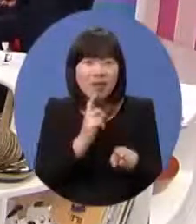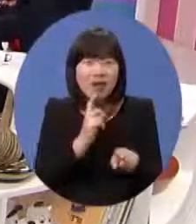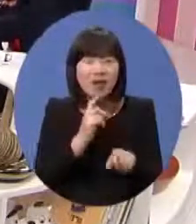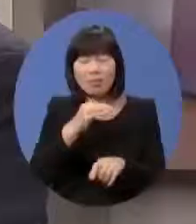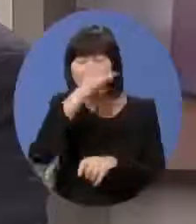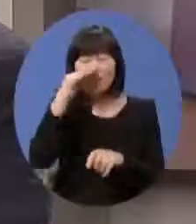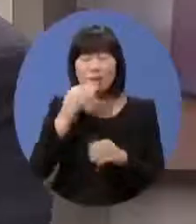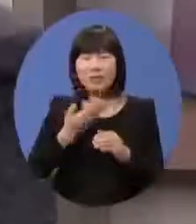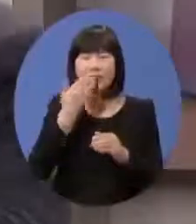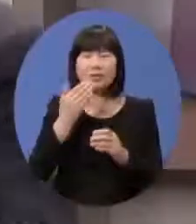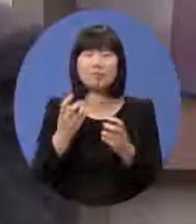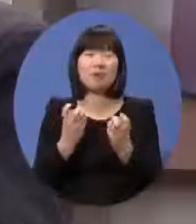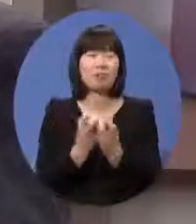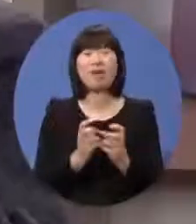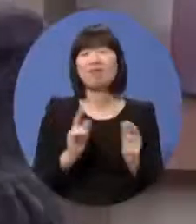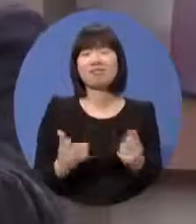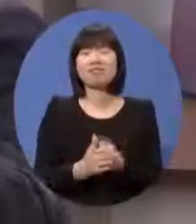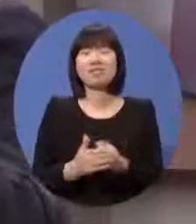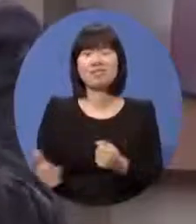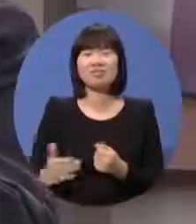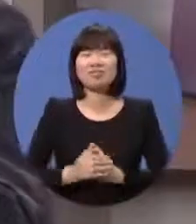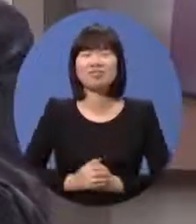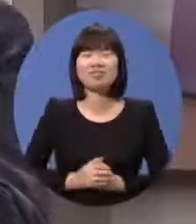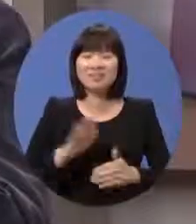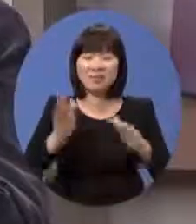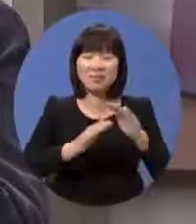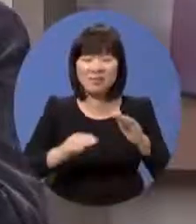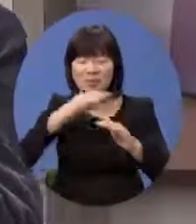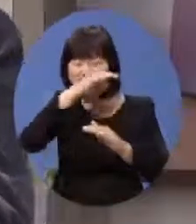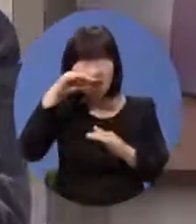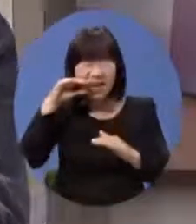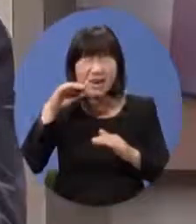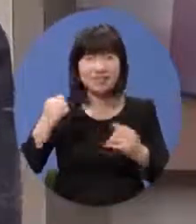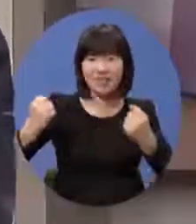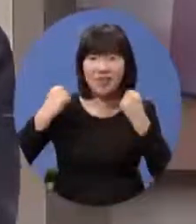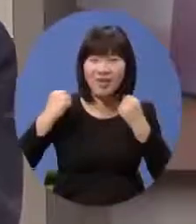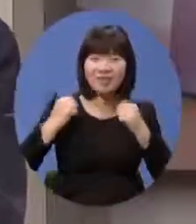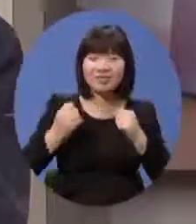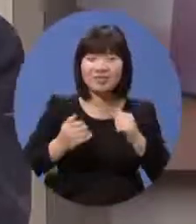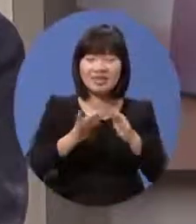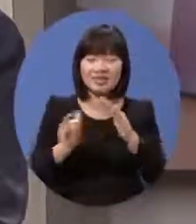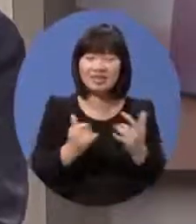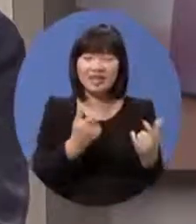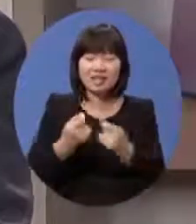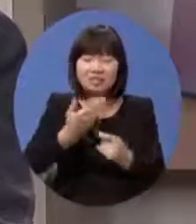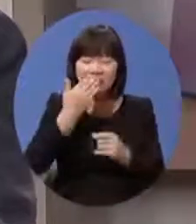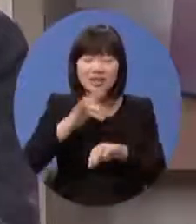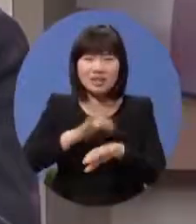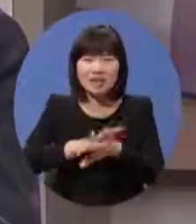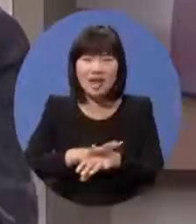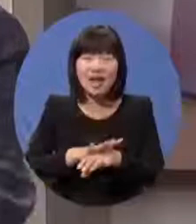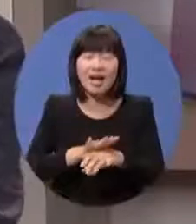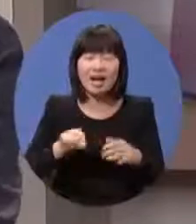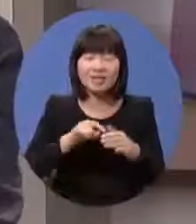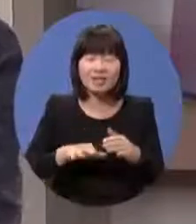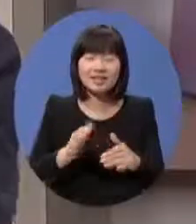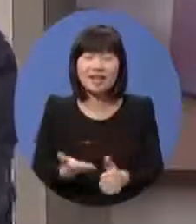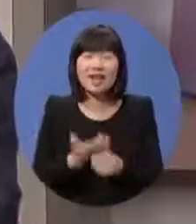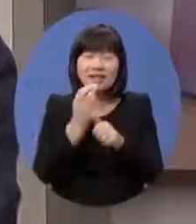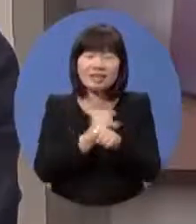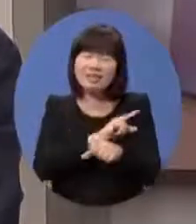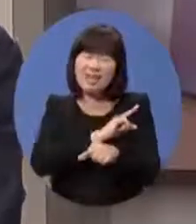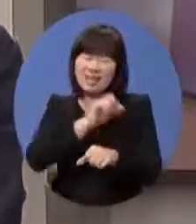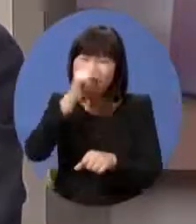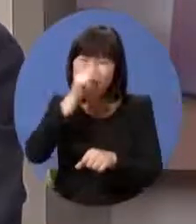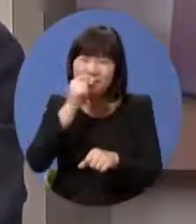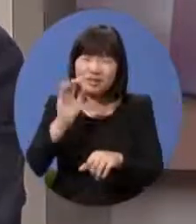식사 방법이 아니지 않습니까? 네, 맞죠. 우리가 고칠 때 정상적인 식사 방법을 갖다가 가는 게 가장 기본적인 거기 때문에 잘못된 방법으로 양을 늘린다 그래도 또